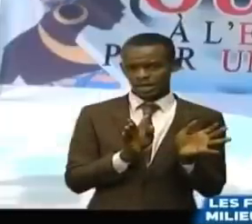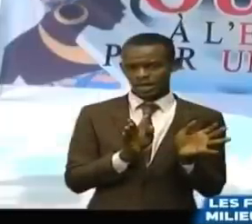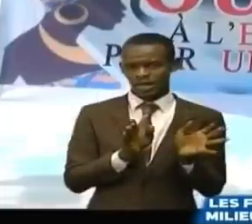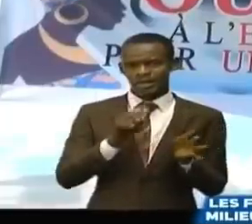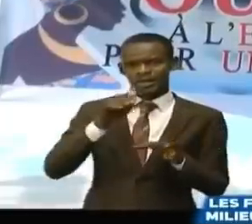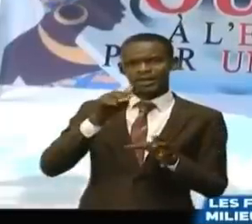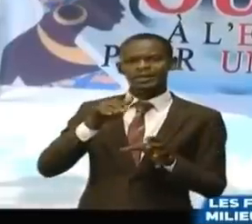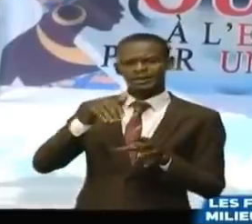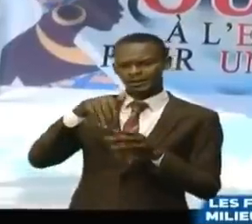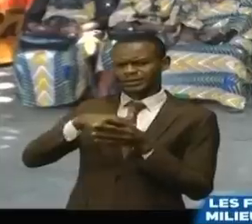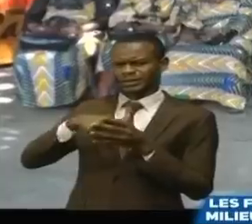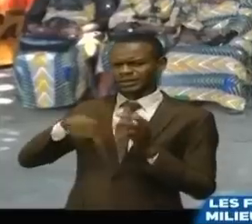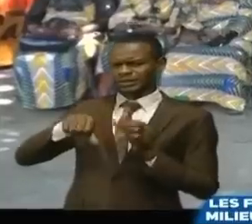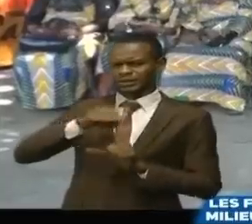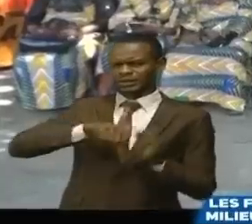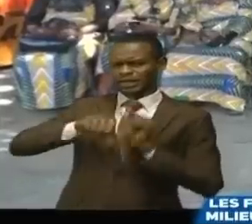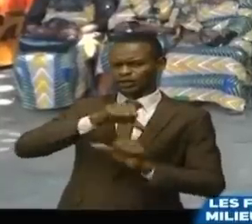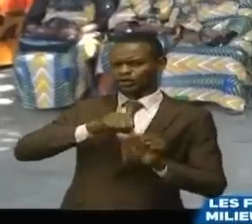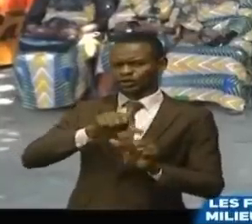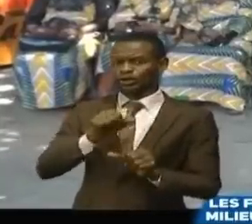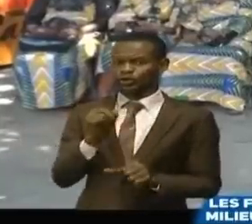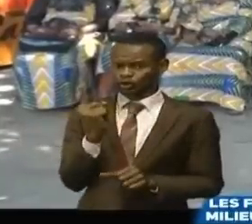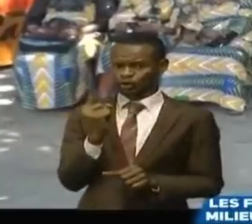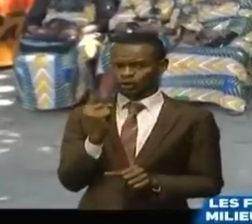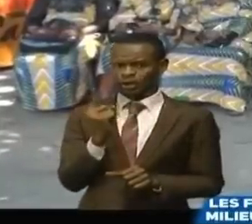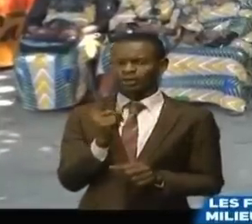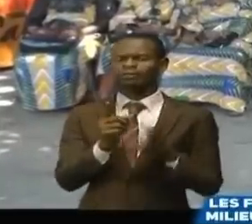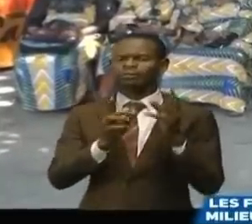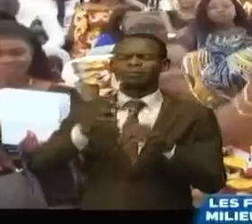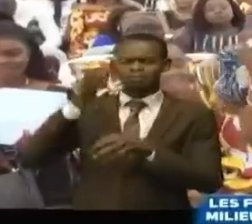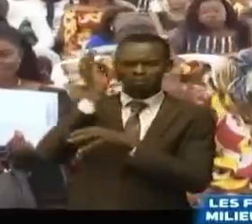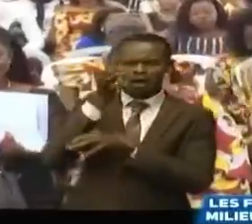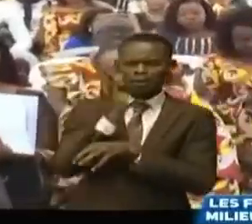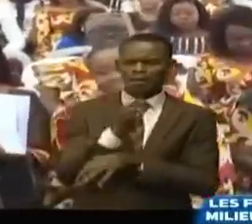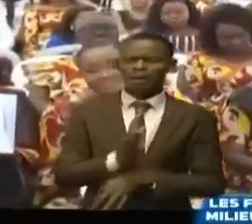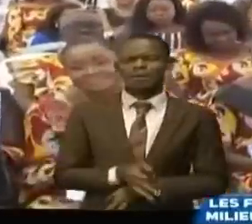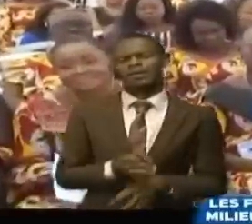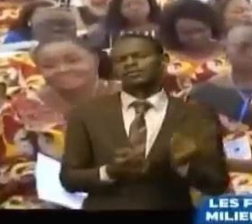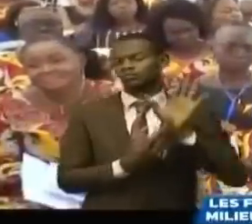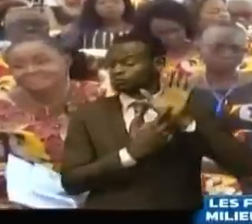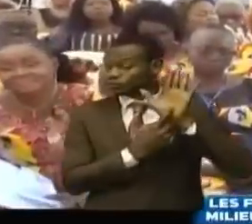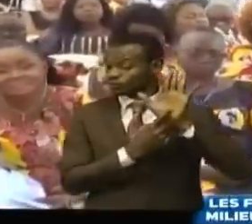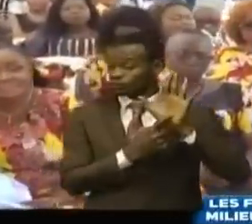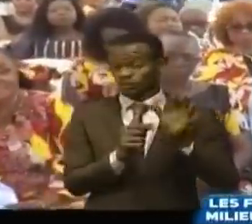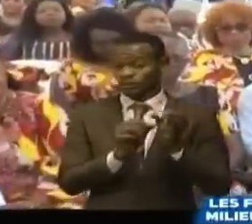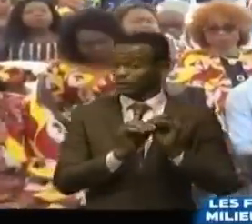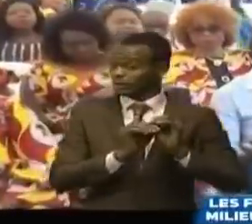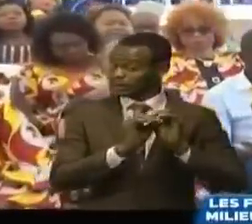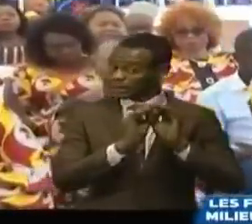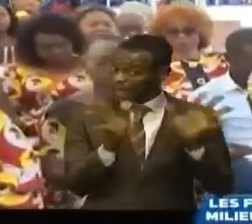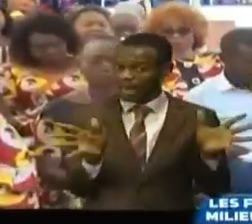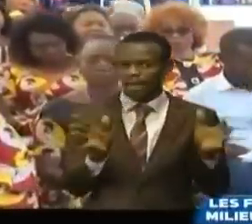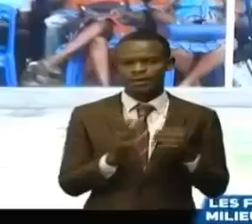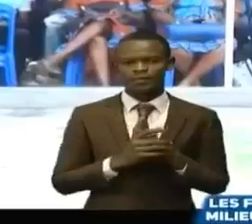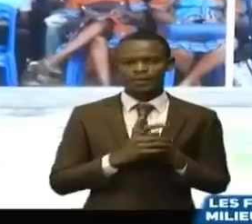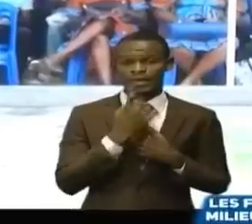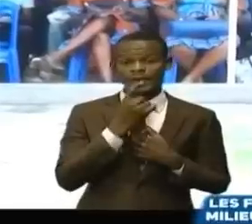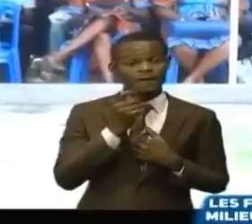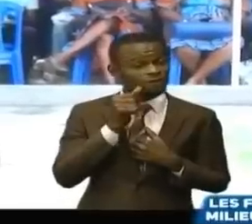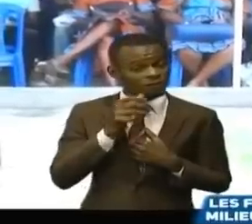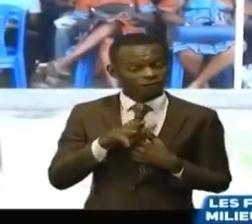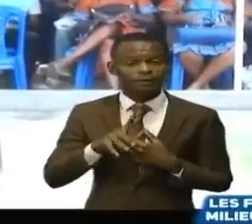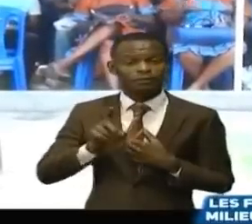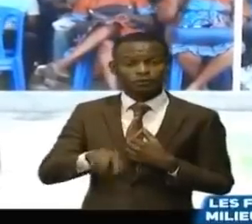la Faucifine, Inès Baguicha. Dans son exposé, Madame Baguicha a mis un accent particulier sur les femmes